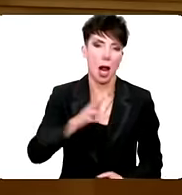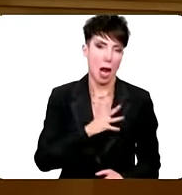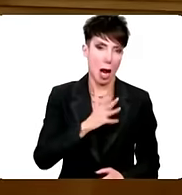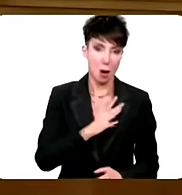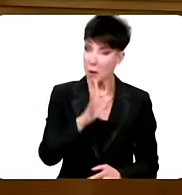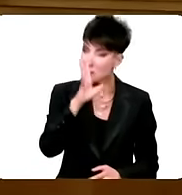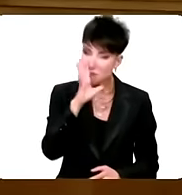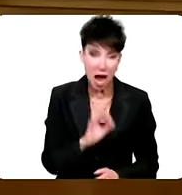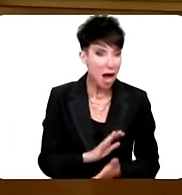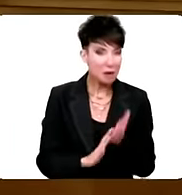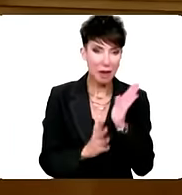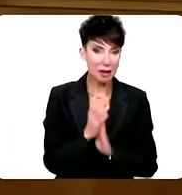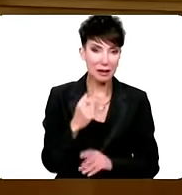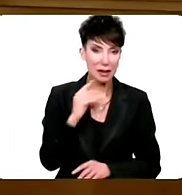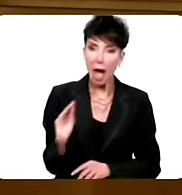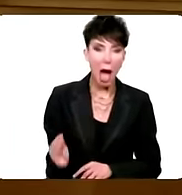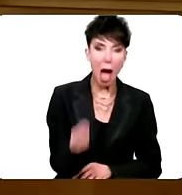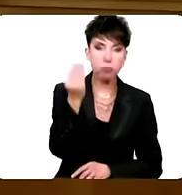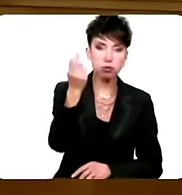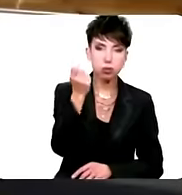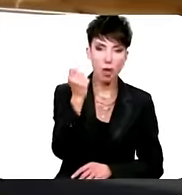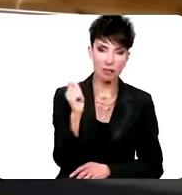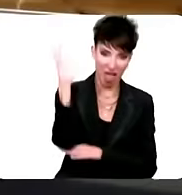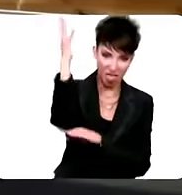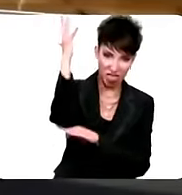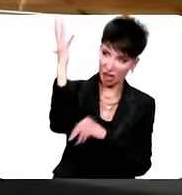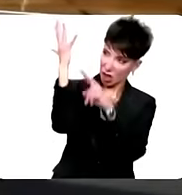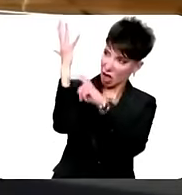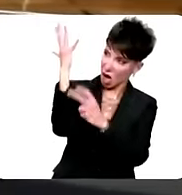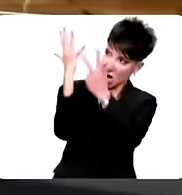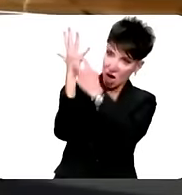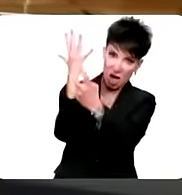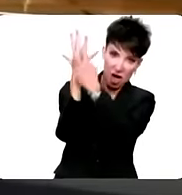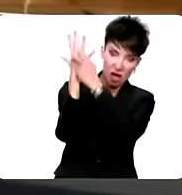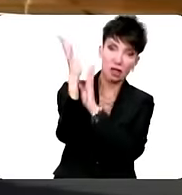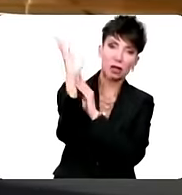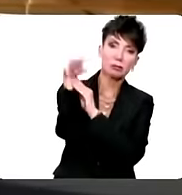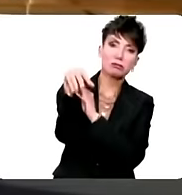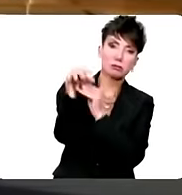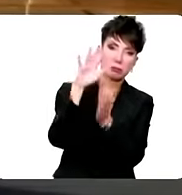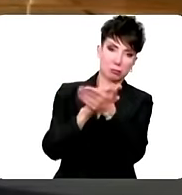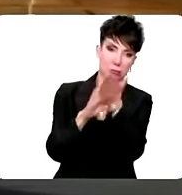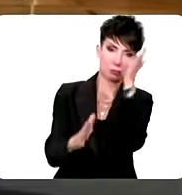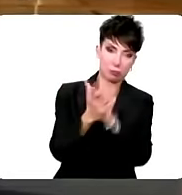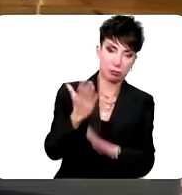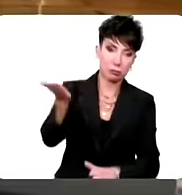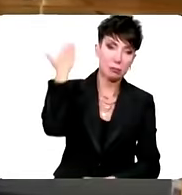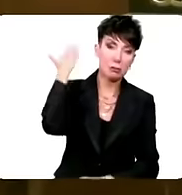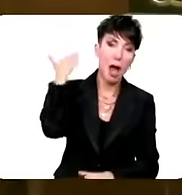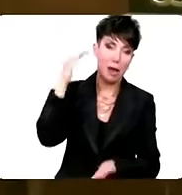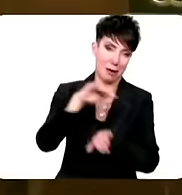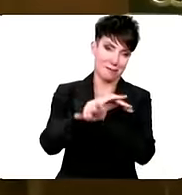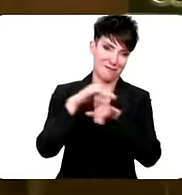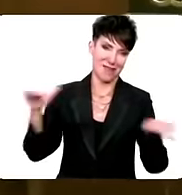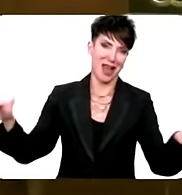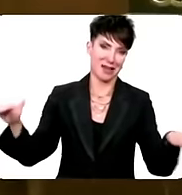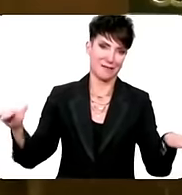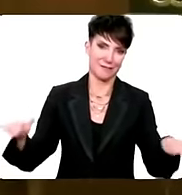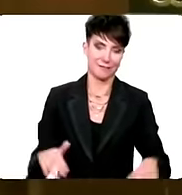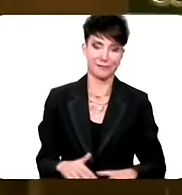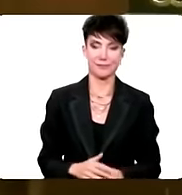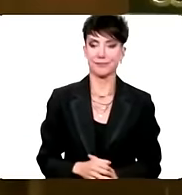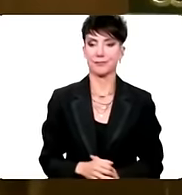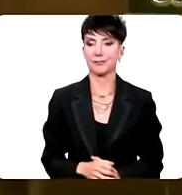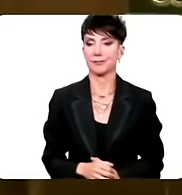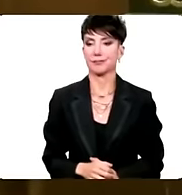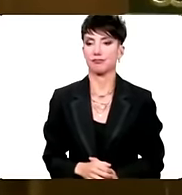έδαφος της πατρίδας μας για τέτοιου είδους φυτά. Πάμε λοιπόν να πιάσουμε, αν θέλετε, ένα-ένα τα θέματα τα οποία με βάση και τις πρώτες